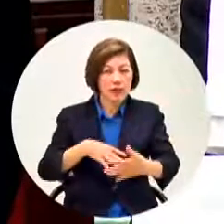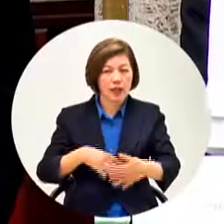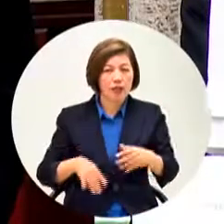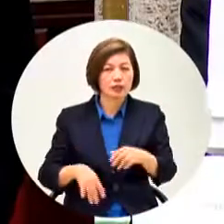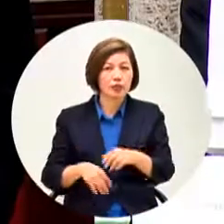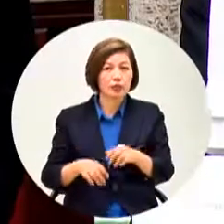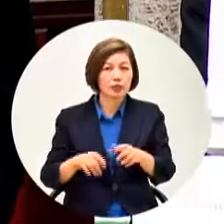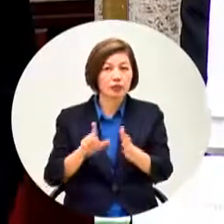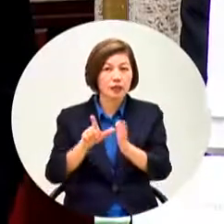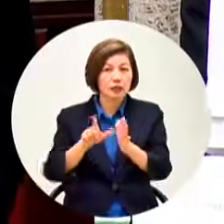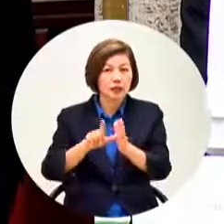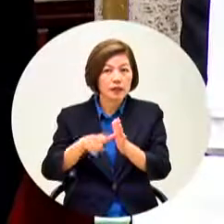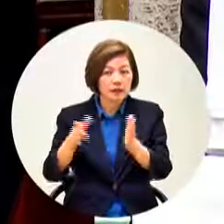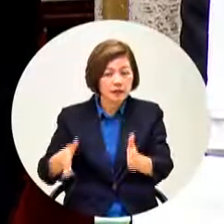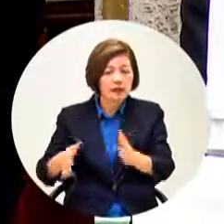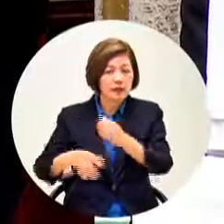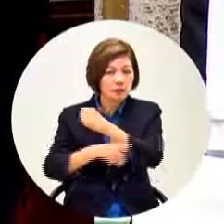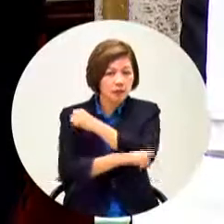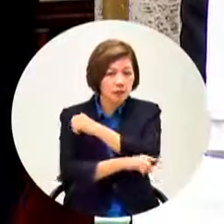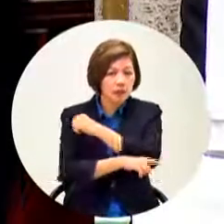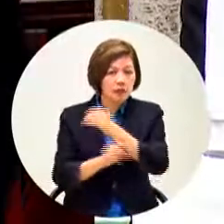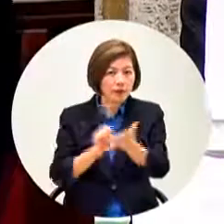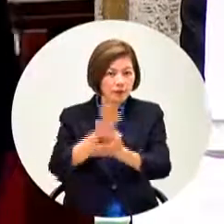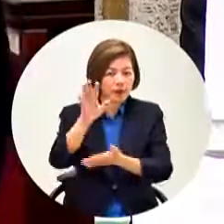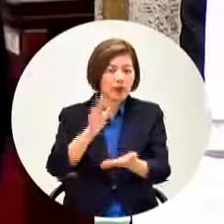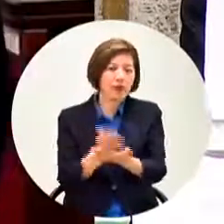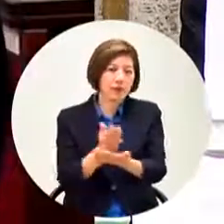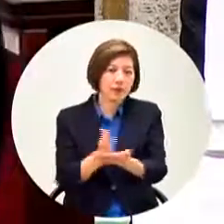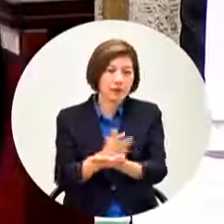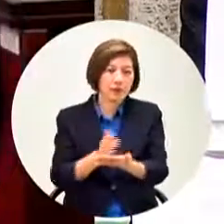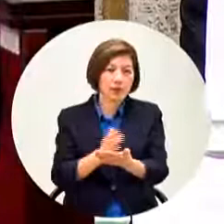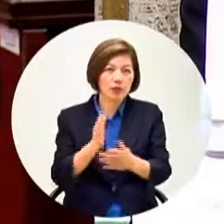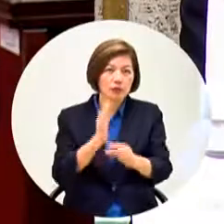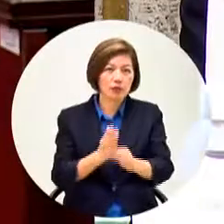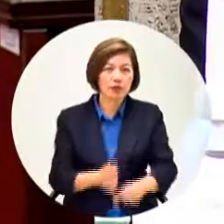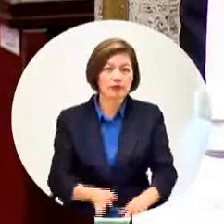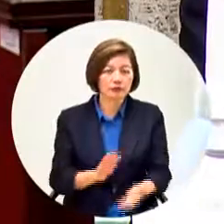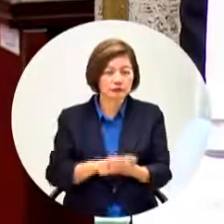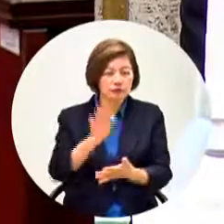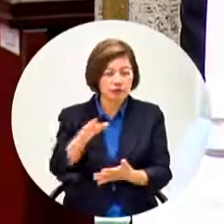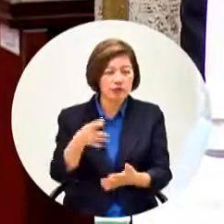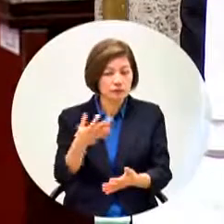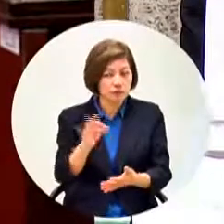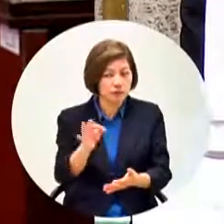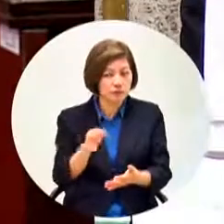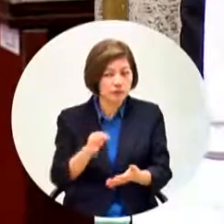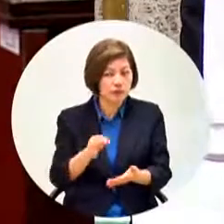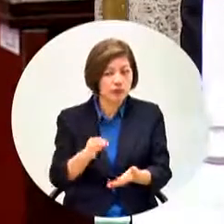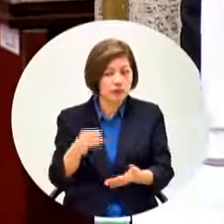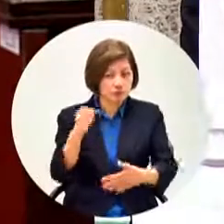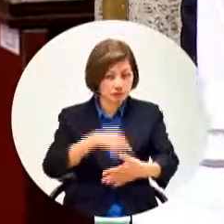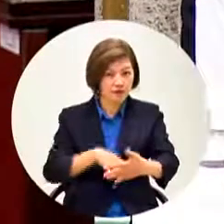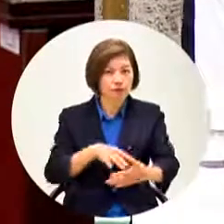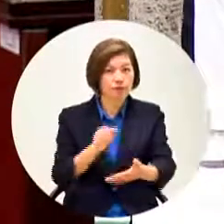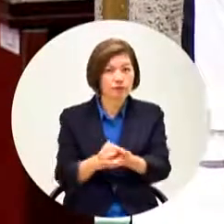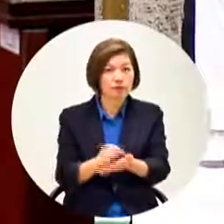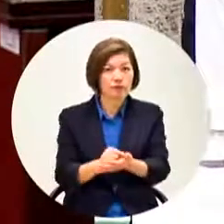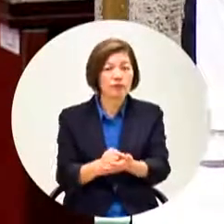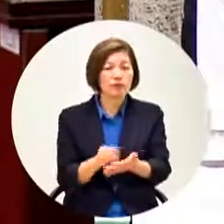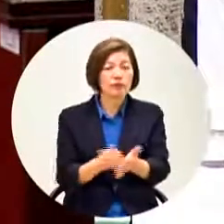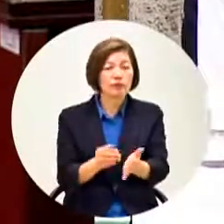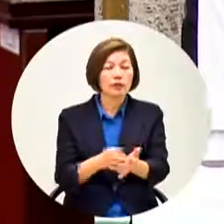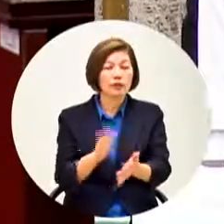评估。 我是不是未来你来讲？有通过建议后出，我本身是建议讲，伫这